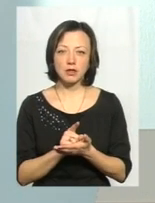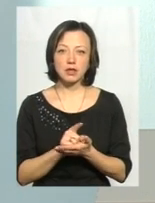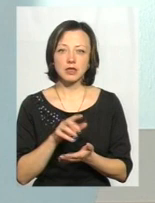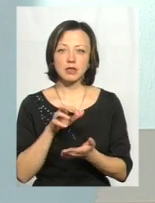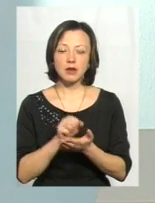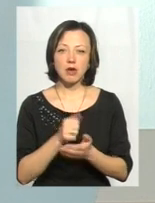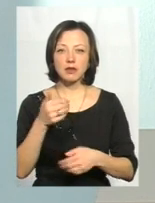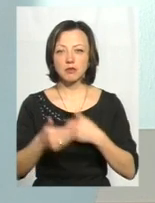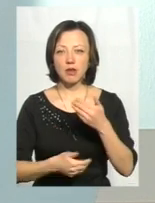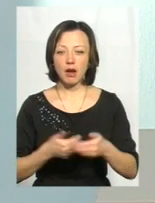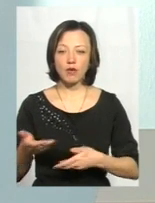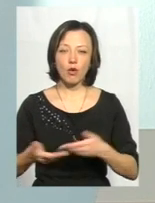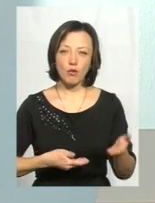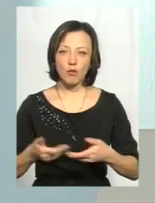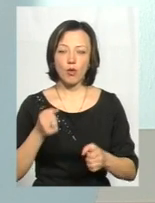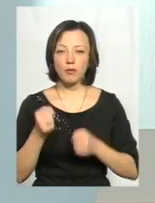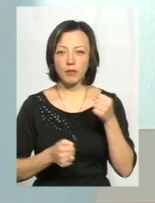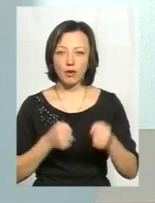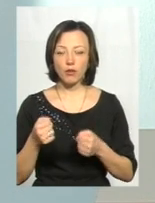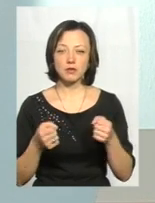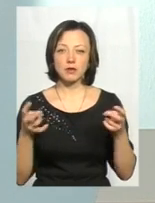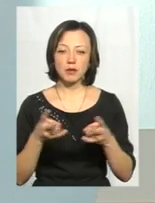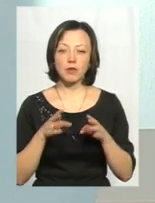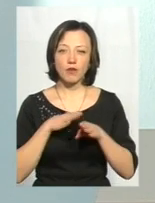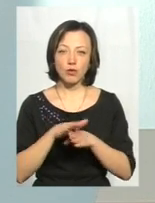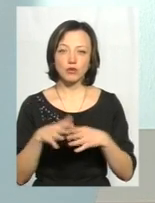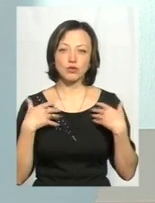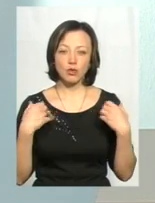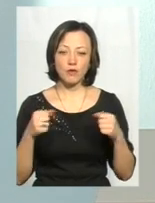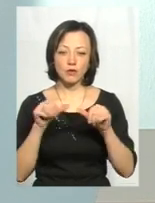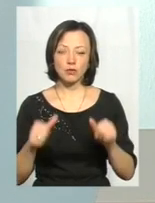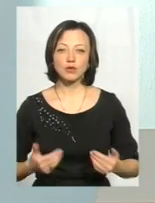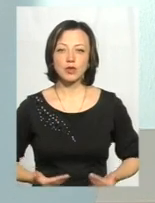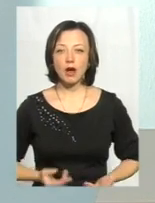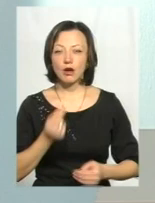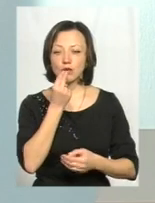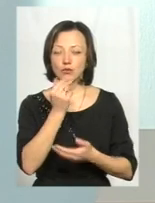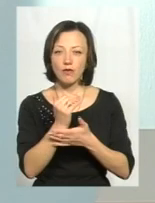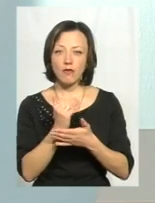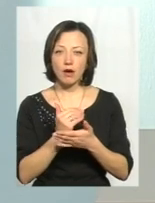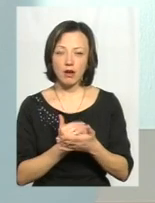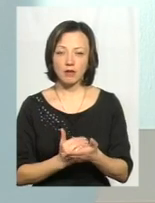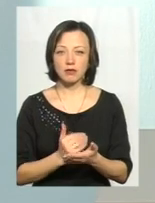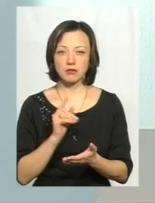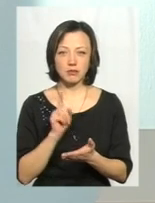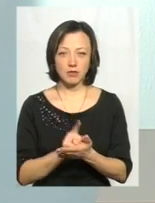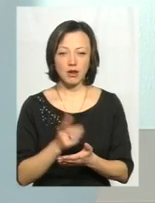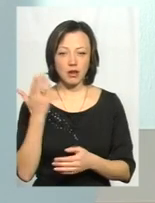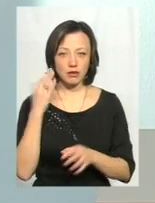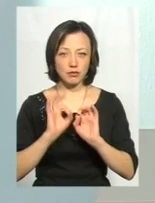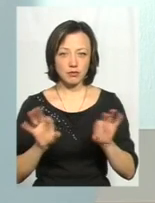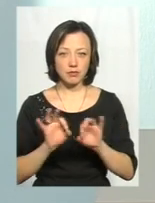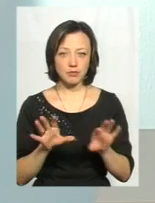займатися плаванням, ходьбою, бігом, дотримуватися здорового способу життя, харчування, знову ж таки, дієта, про яку ми говорили.